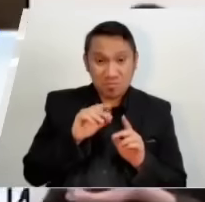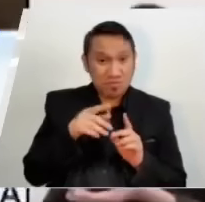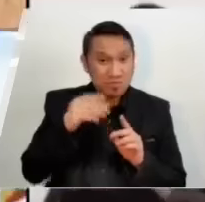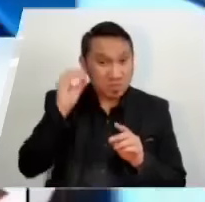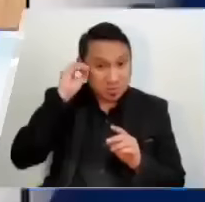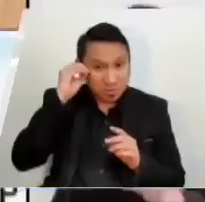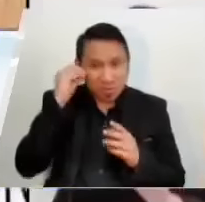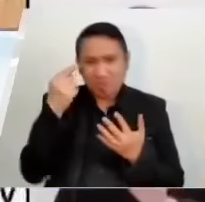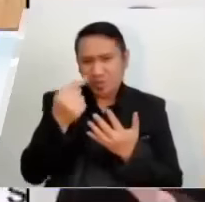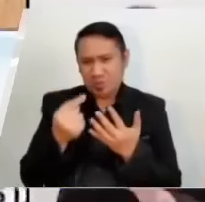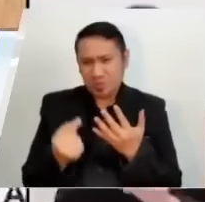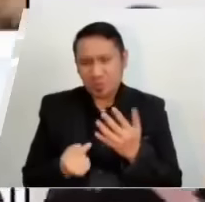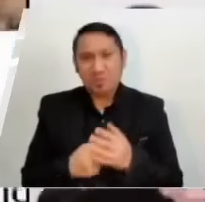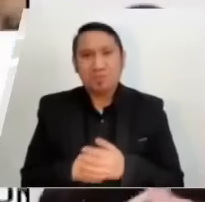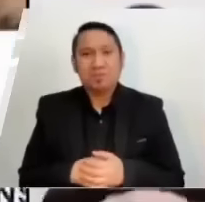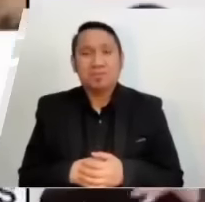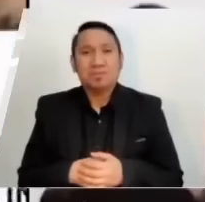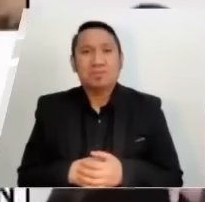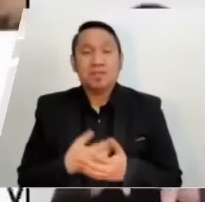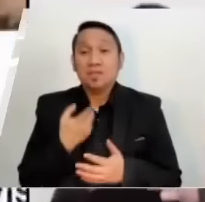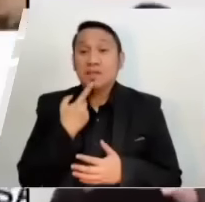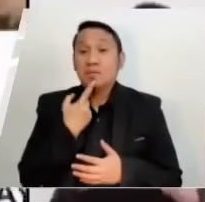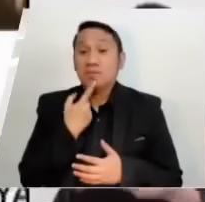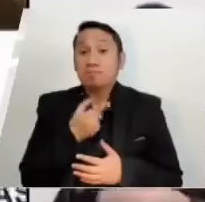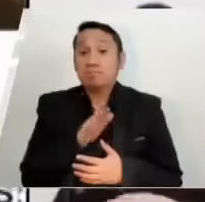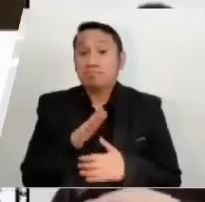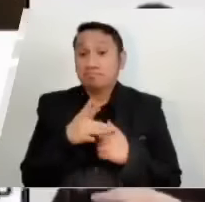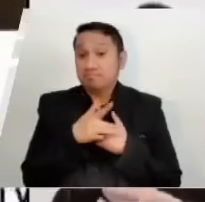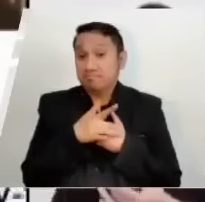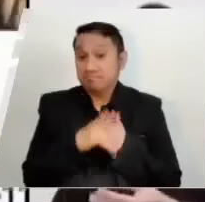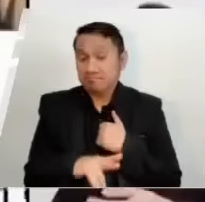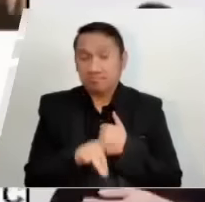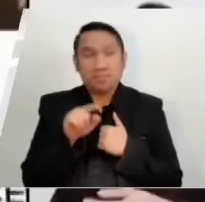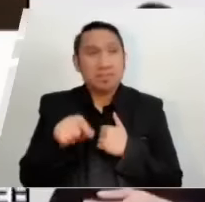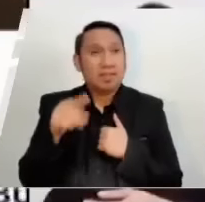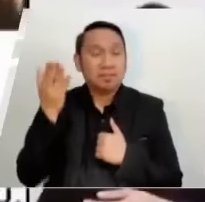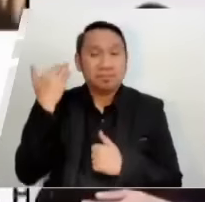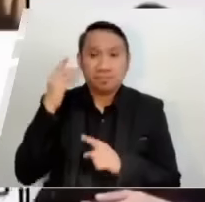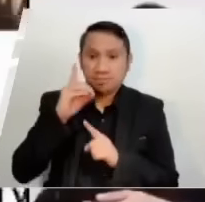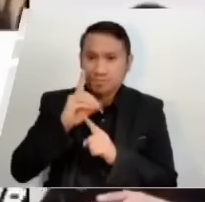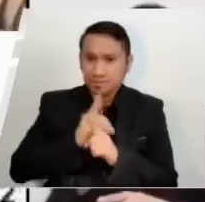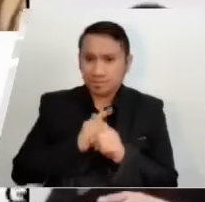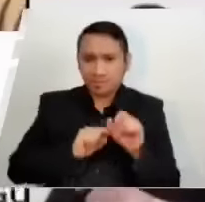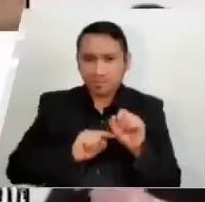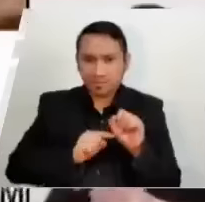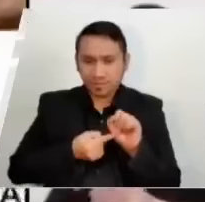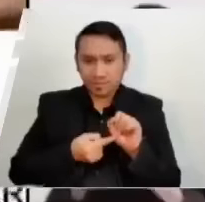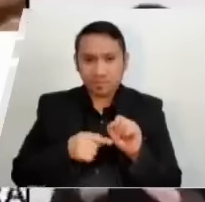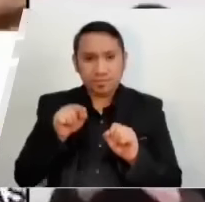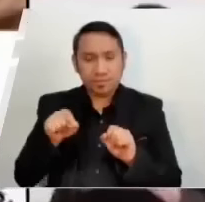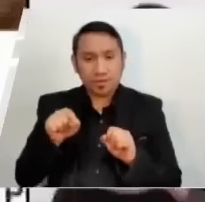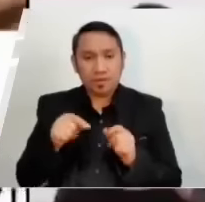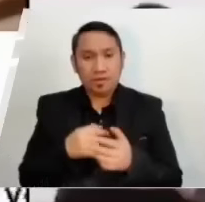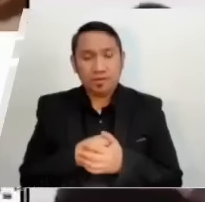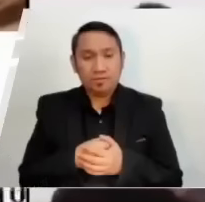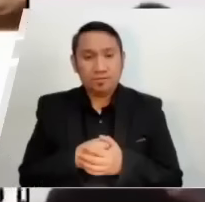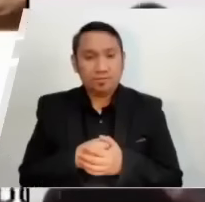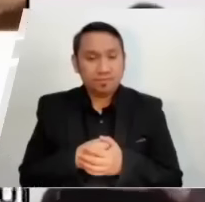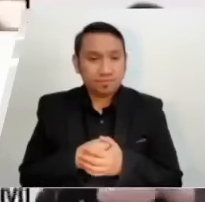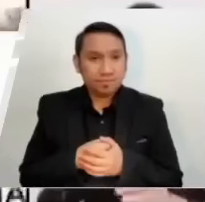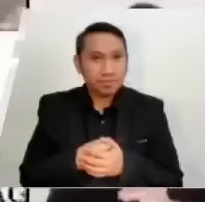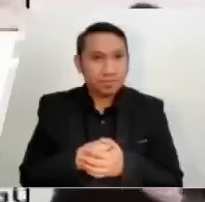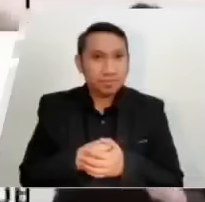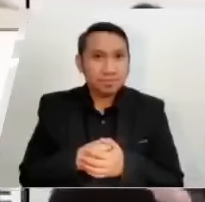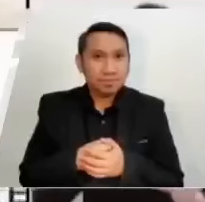Office. As early as first week ng December, nagsisimula na bumitak ang lupa, although basa pa rin. Mm-hmm. Hanggang